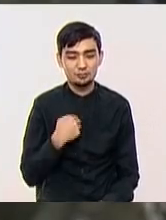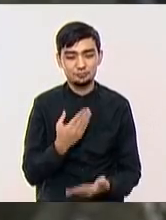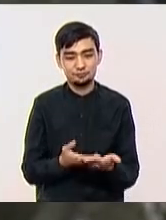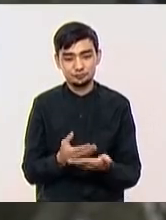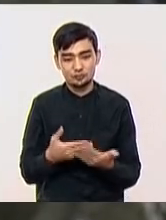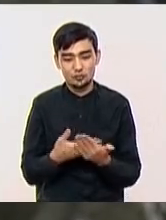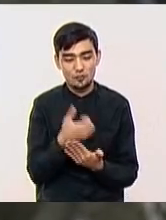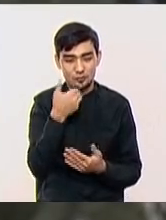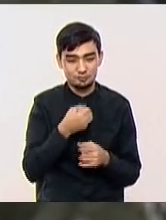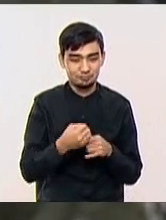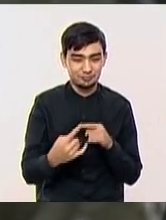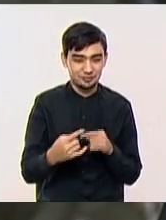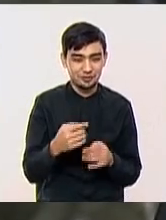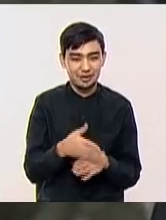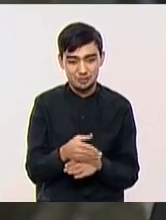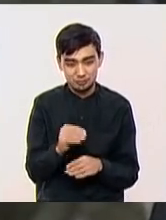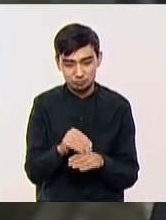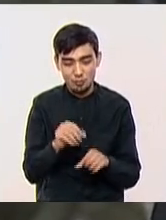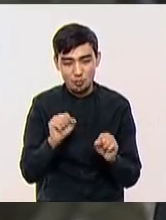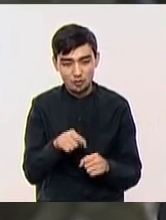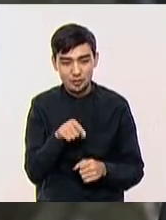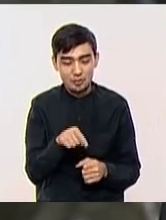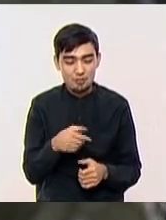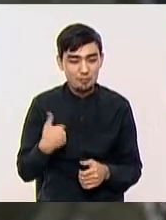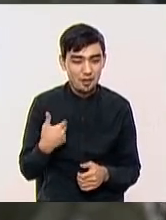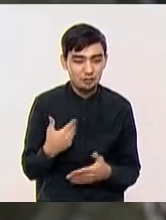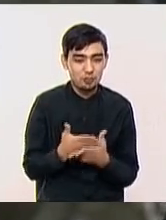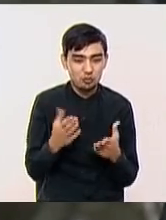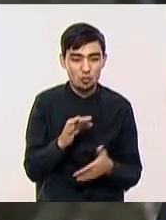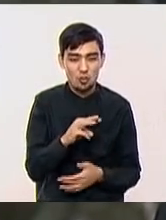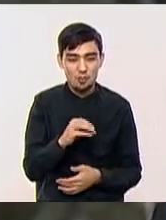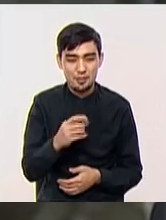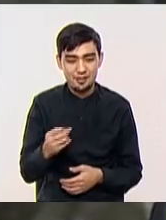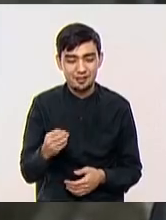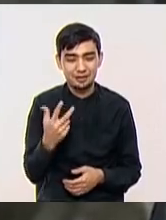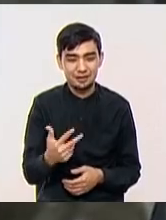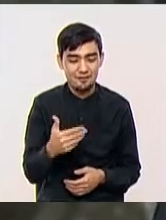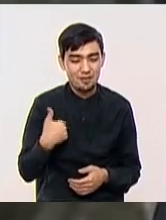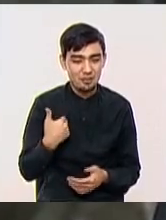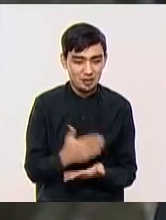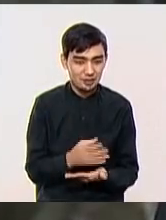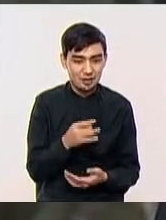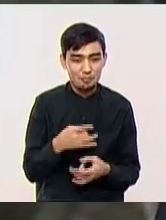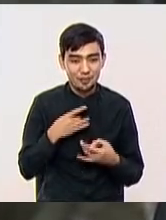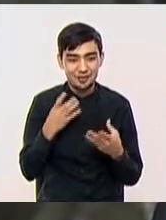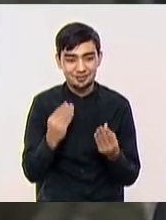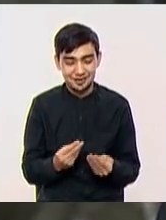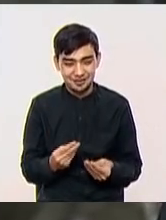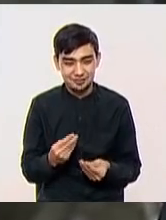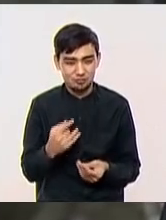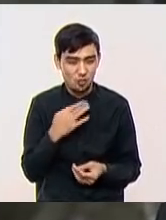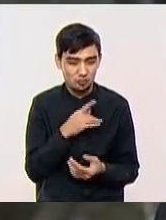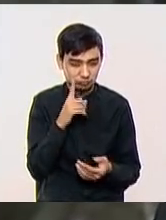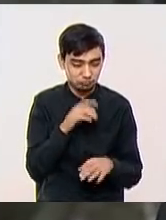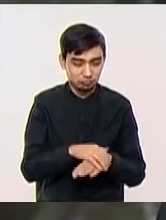Жаңа жылдық дастарханға балықты қосуға болады. Өйткені онда ағзаға пайдалы омега-3 витамині көп. Іркілдекте бұл мерекелік мәзірде көп